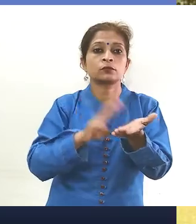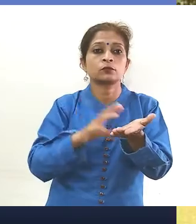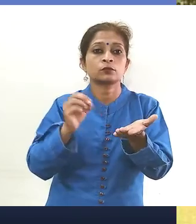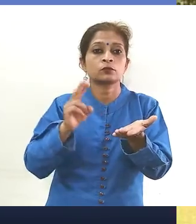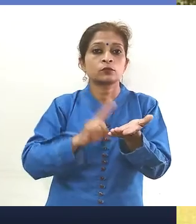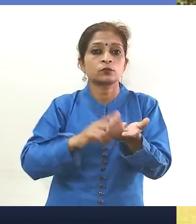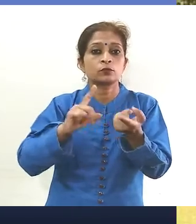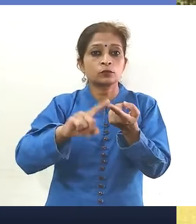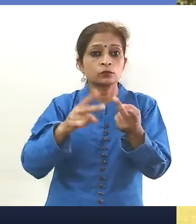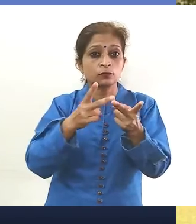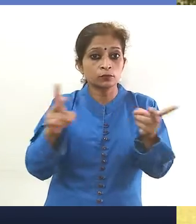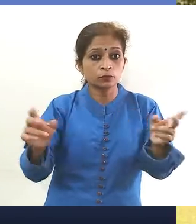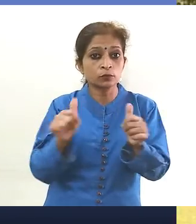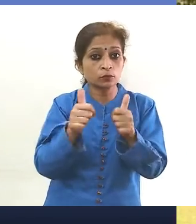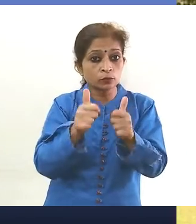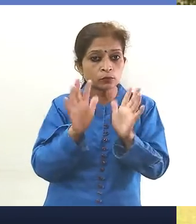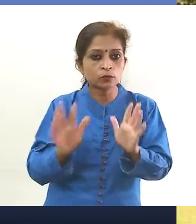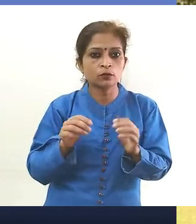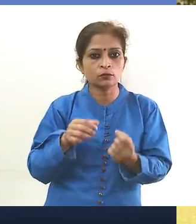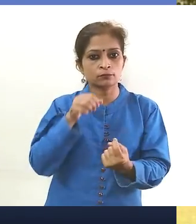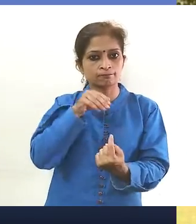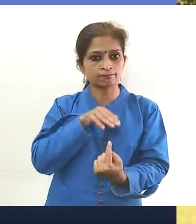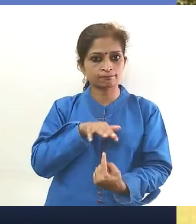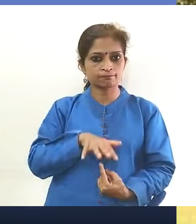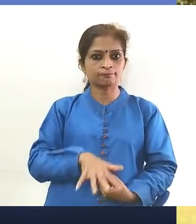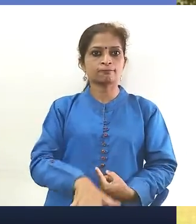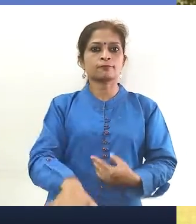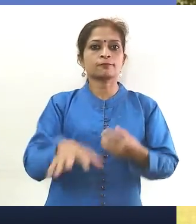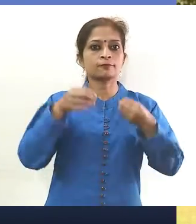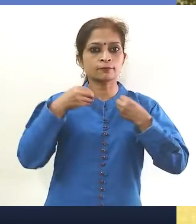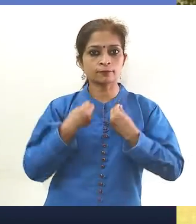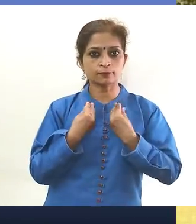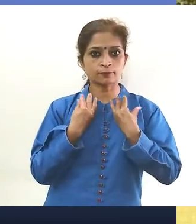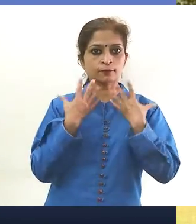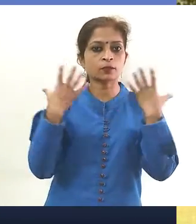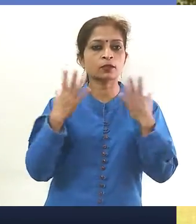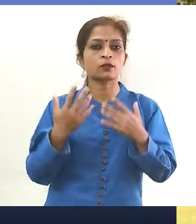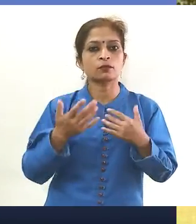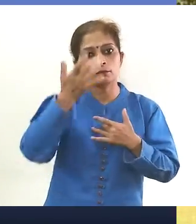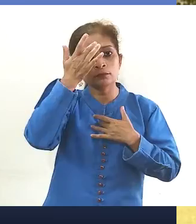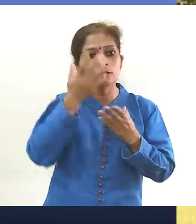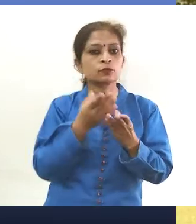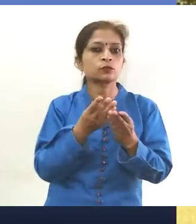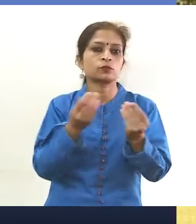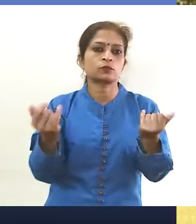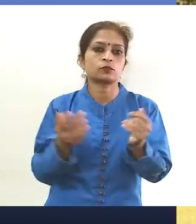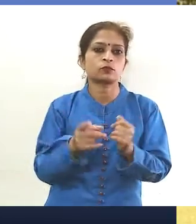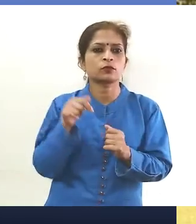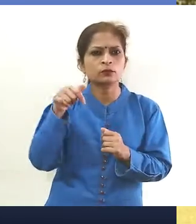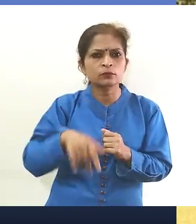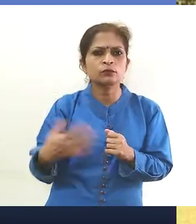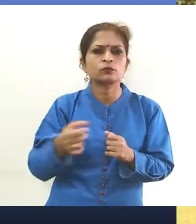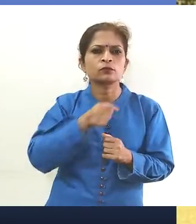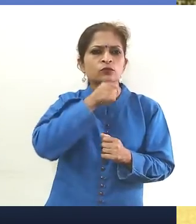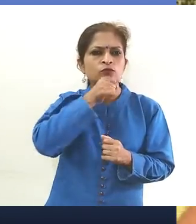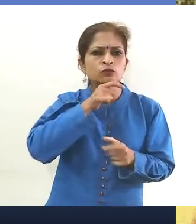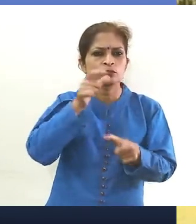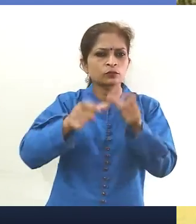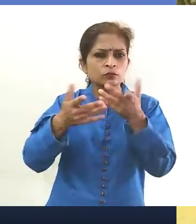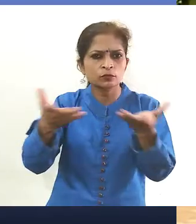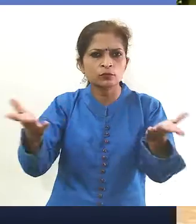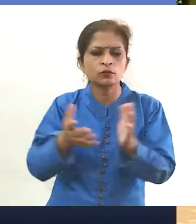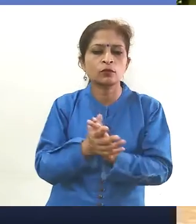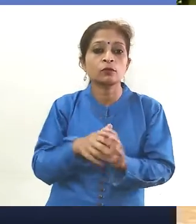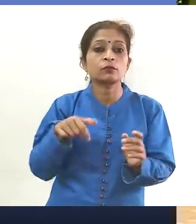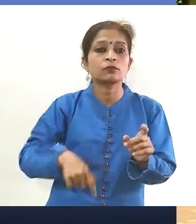के साथ साथ अब जो बड़ी बीमारियां जो बहुत परेशान करते हैं व्यक्ति को, उनके लिए आसन भी बताते थे। जैसे डायबिटीज़ के लिए कम